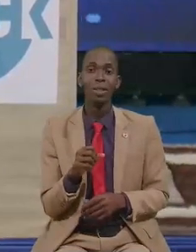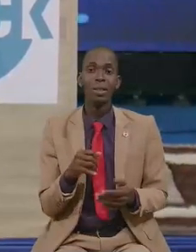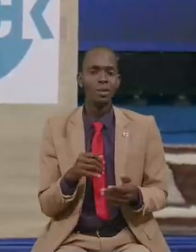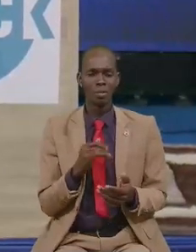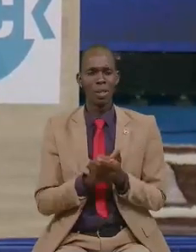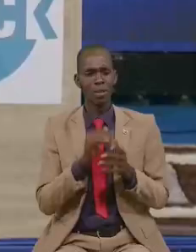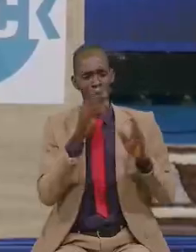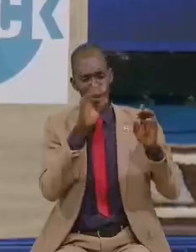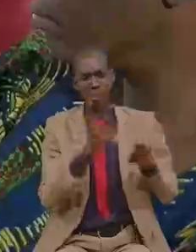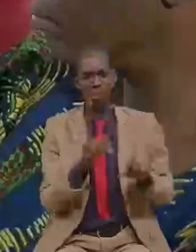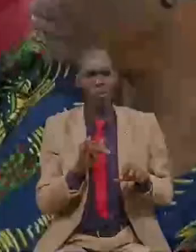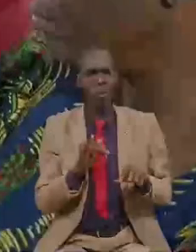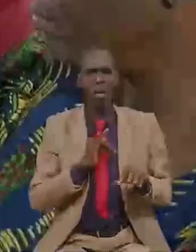connais.